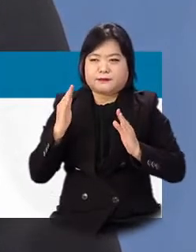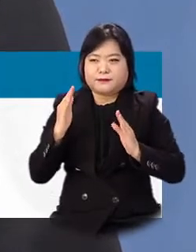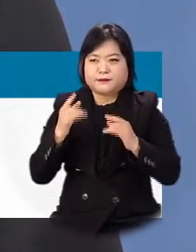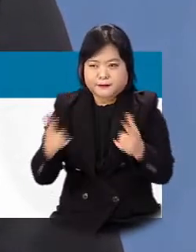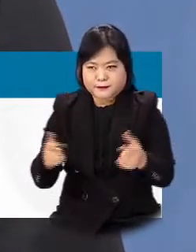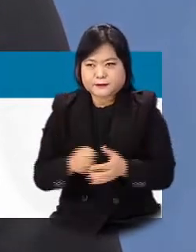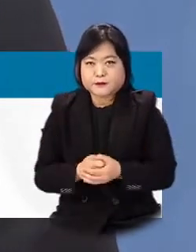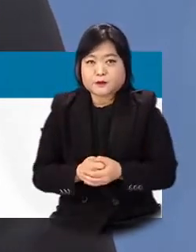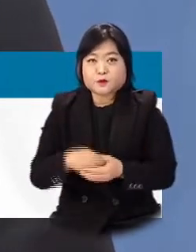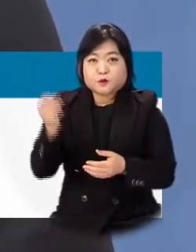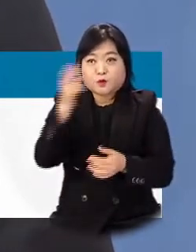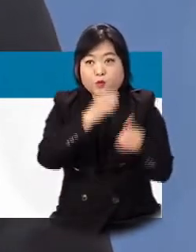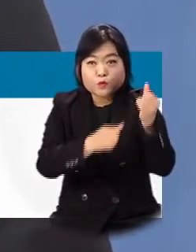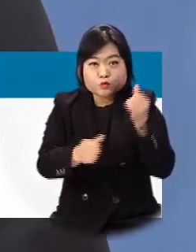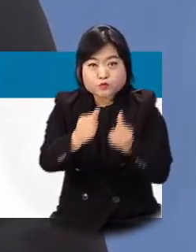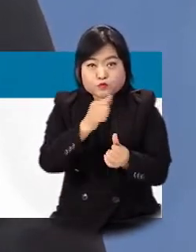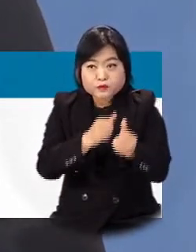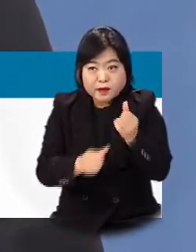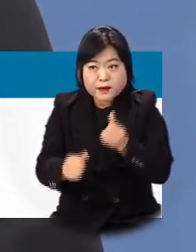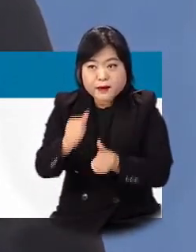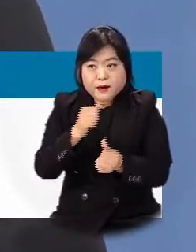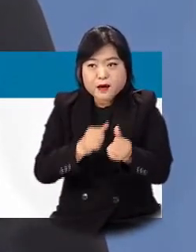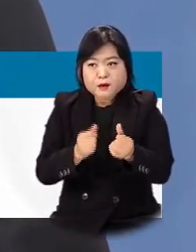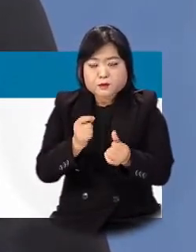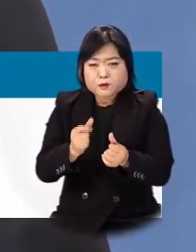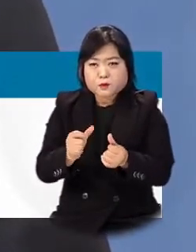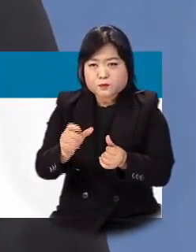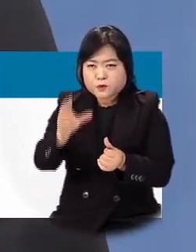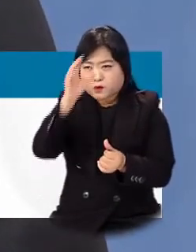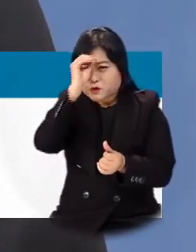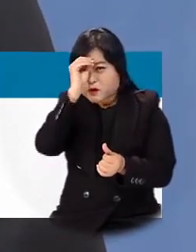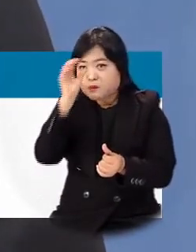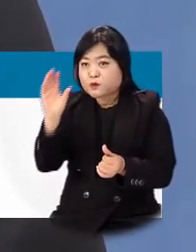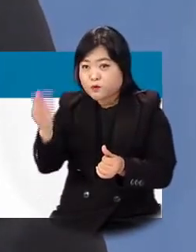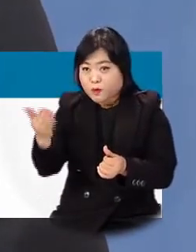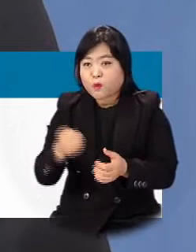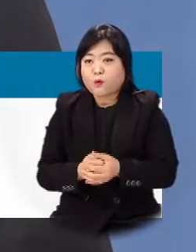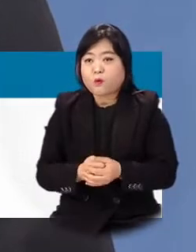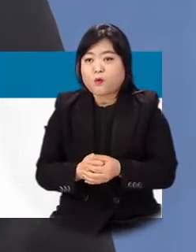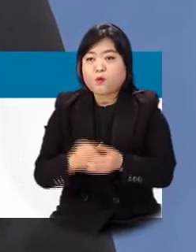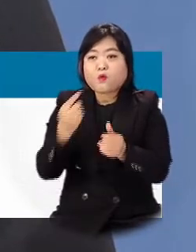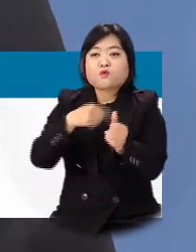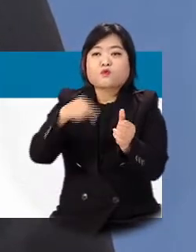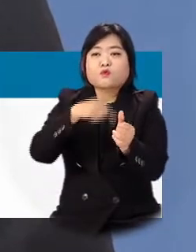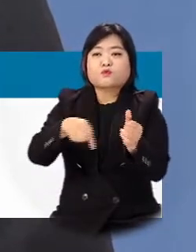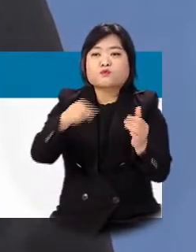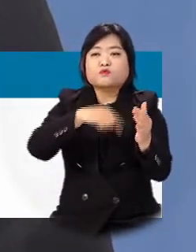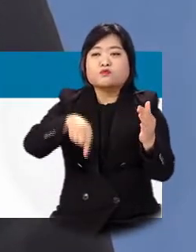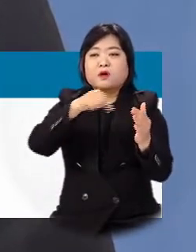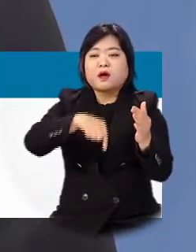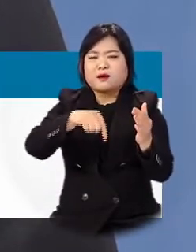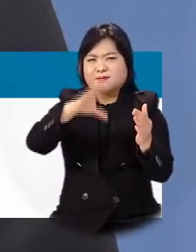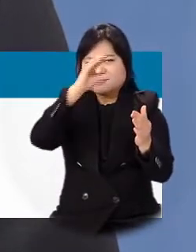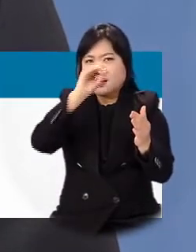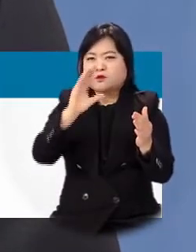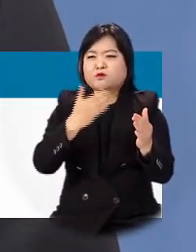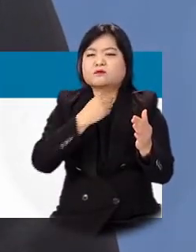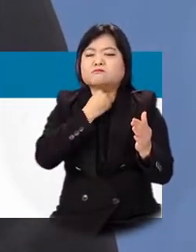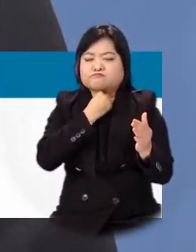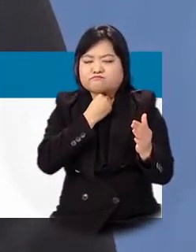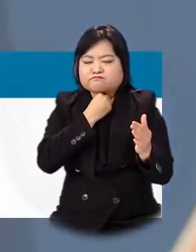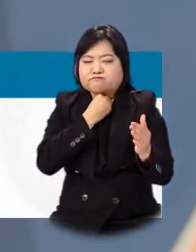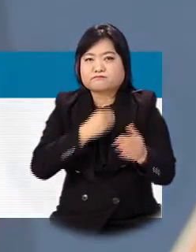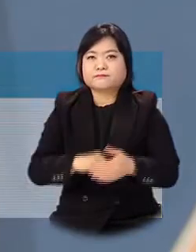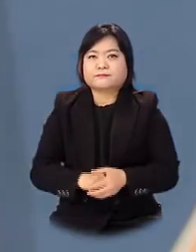학생들 또 후세에 조금 그 기감이 되고 교육장이 됐으면 하는 그런